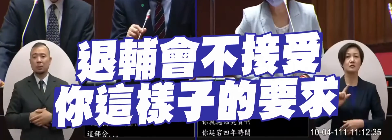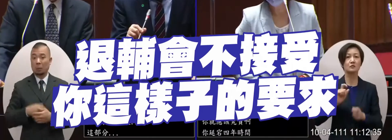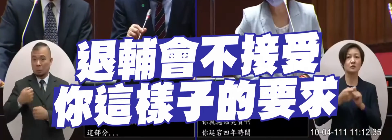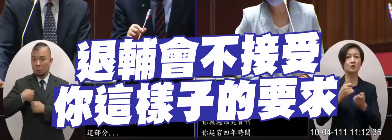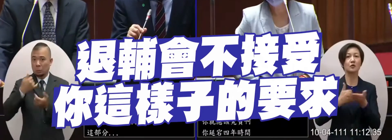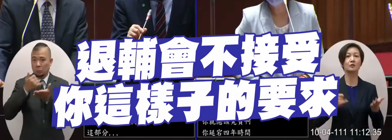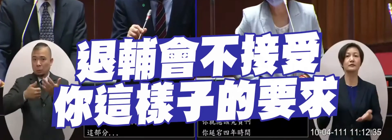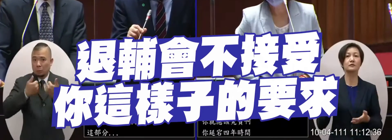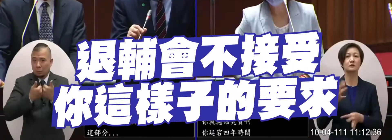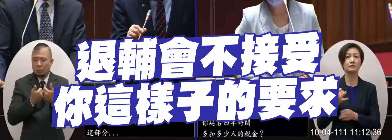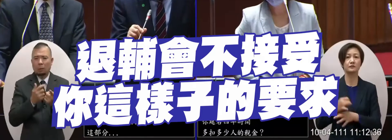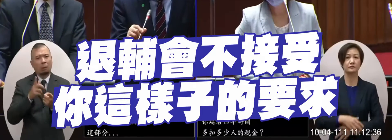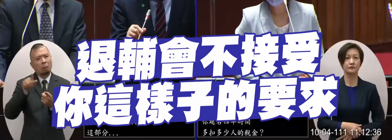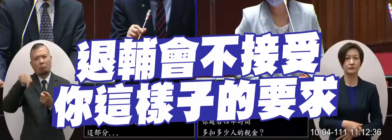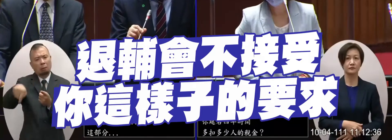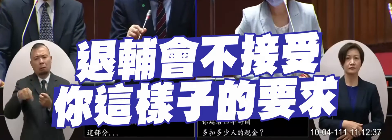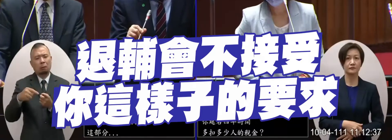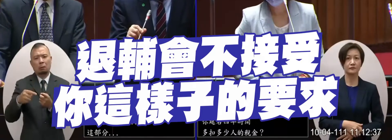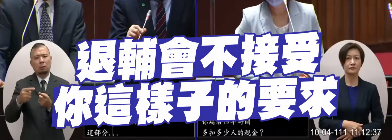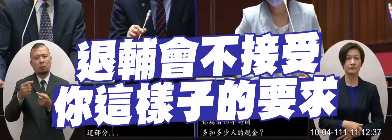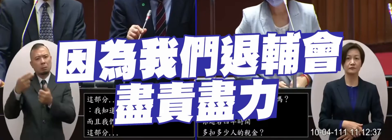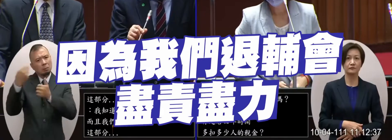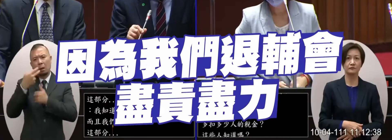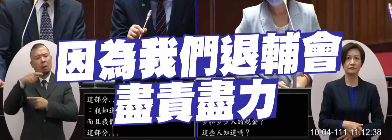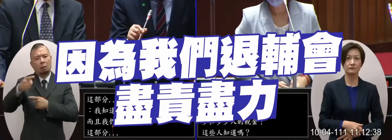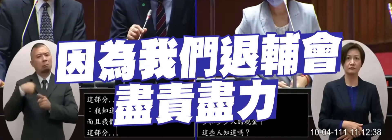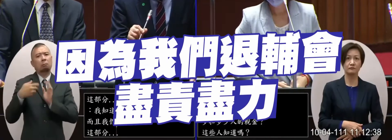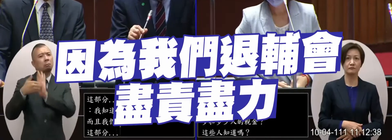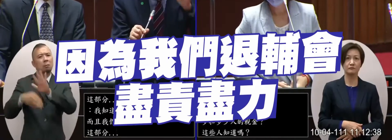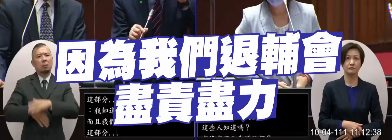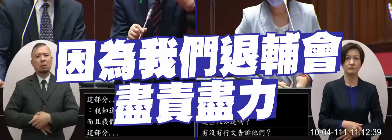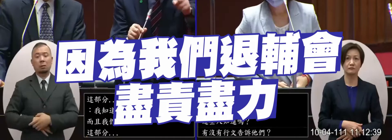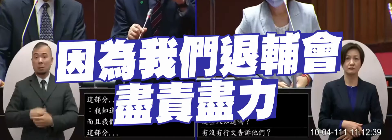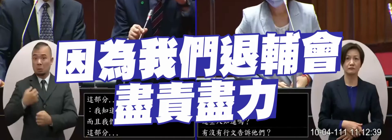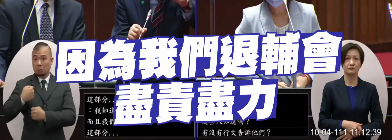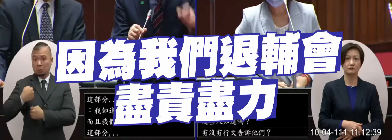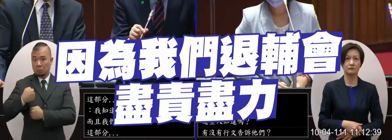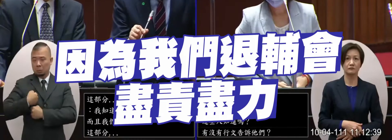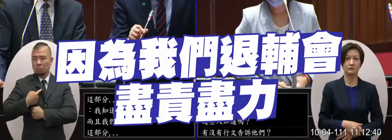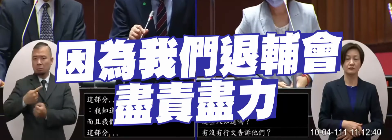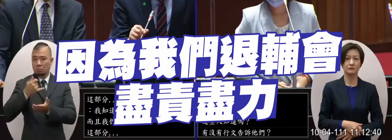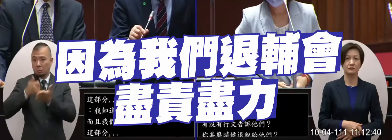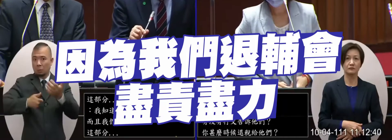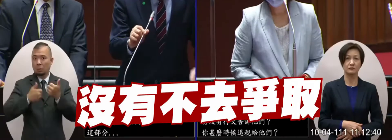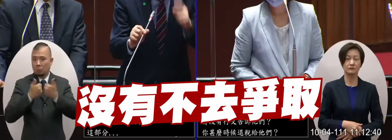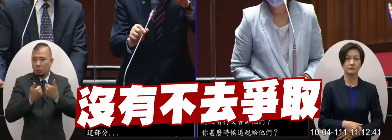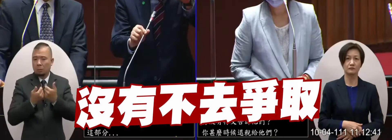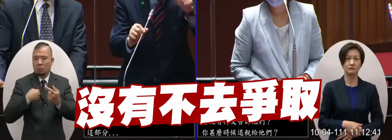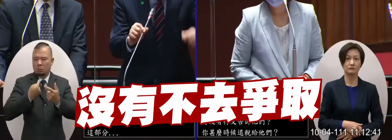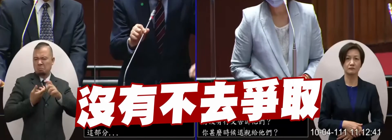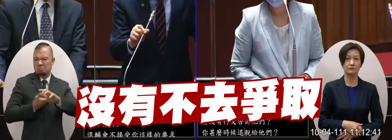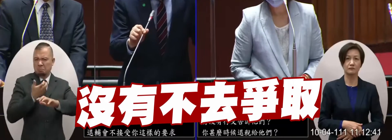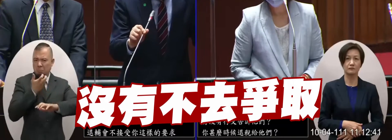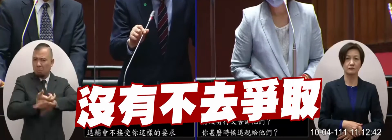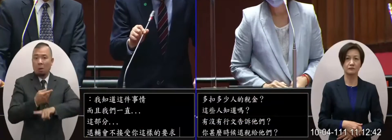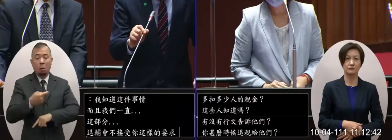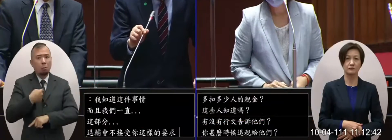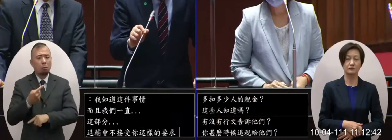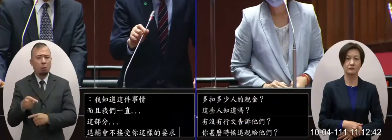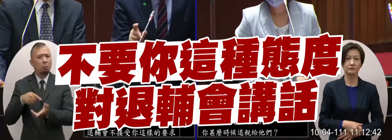退伍会不接受你这样子的要求，因为我们退伍会尽责尽力，没有不去争